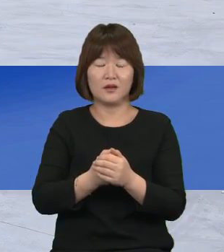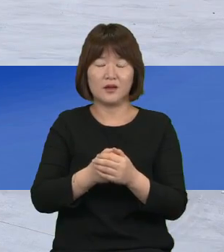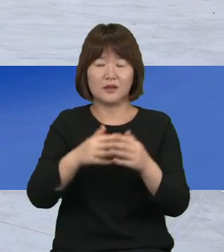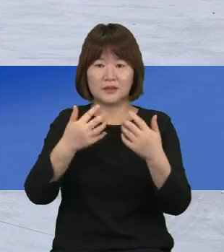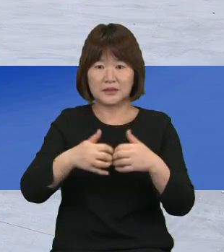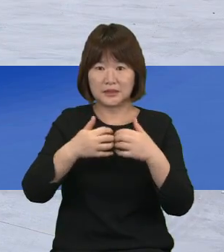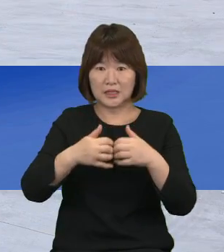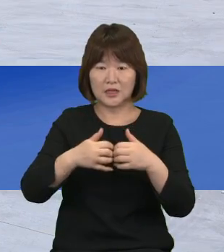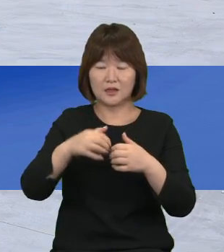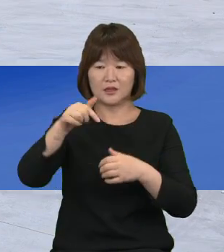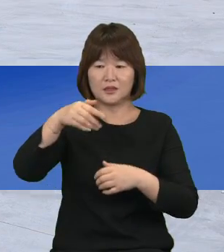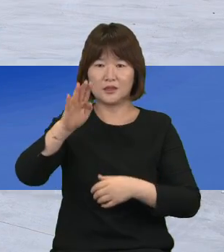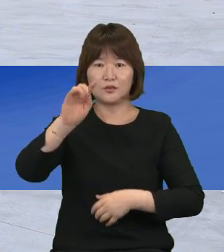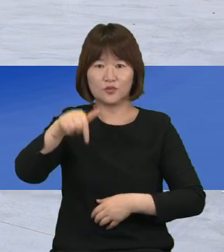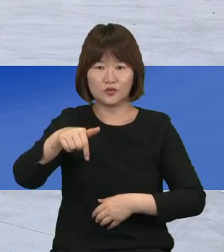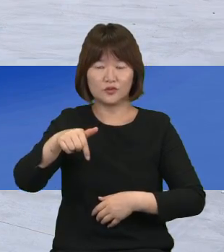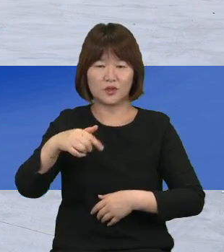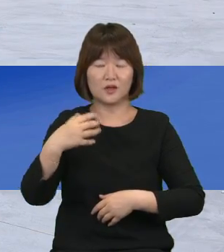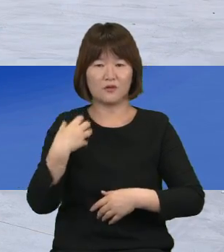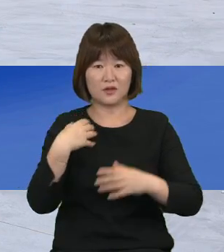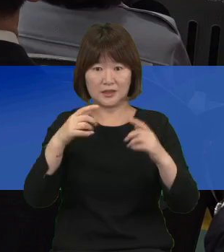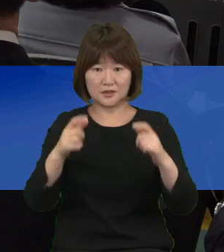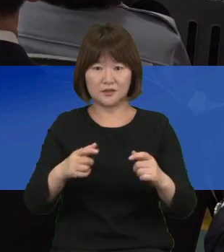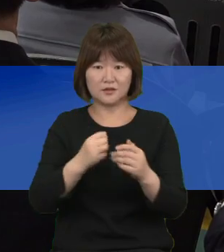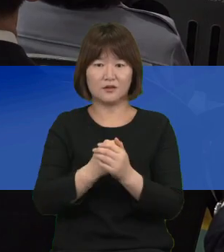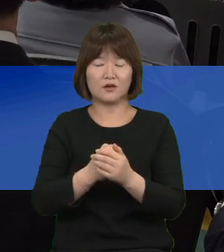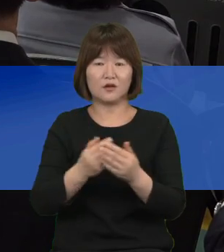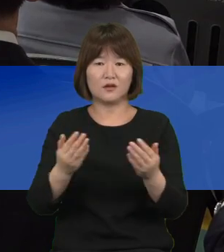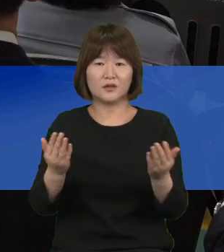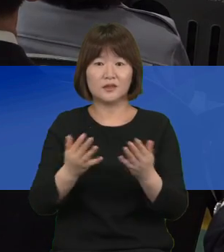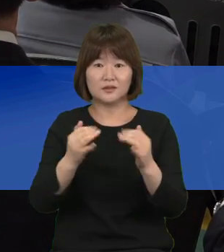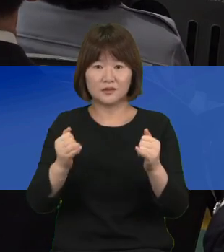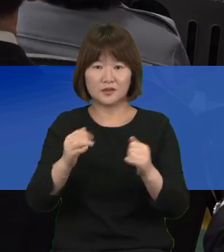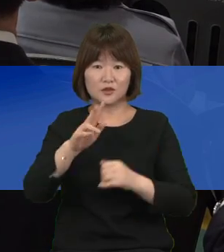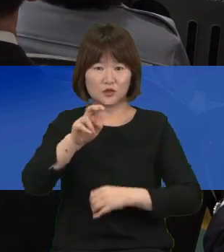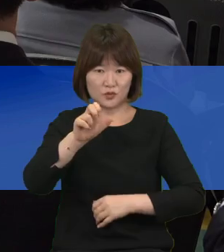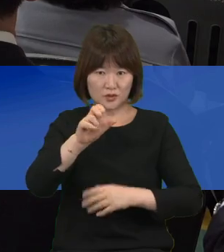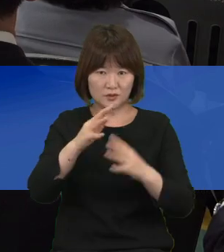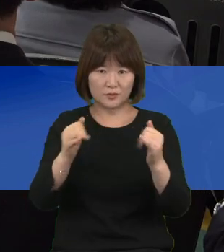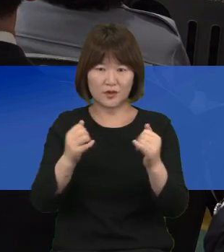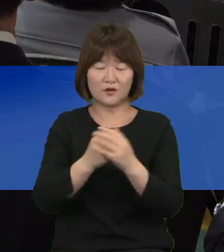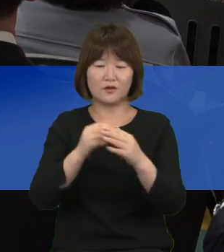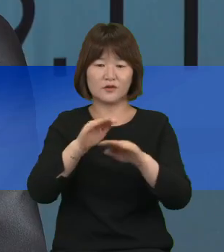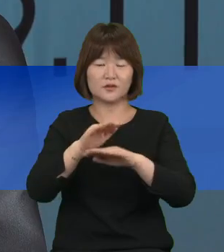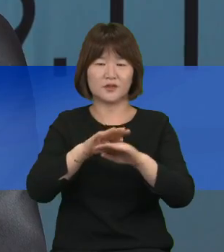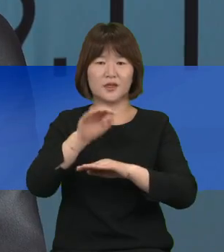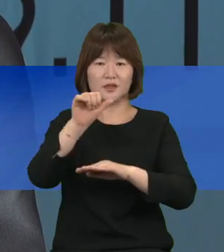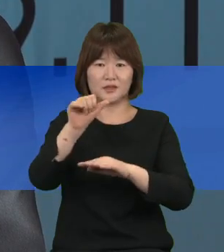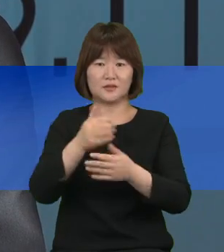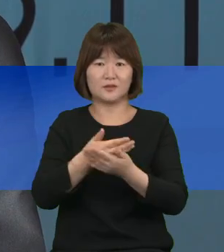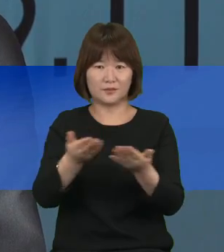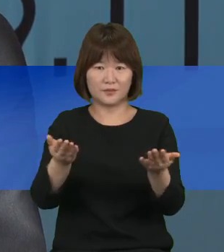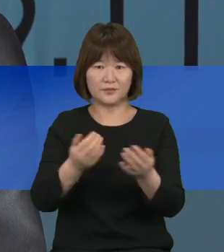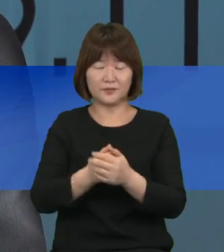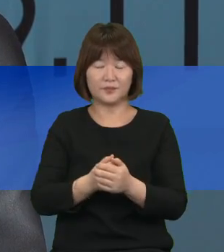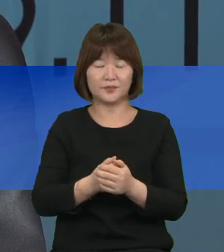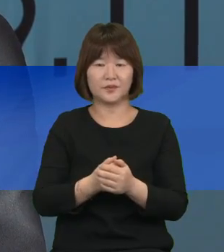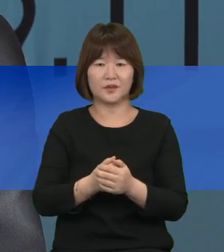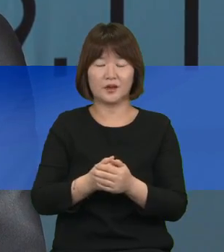안전센터는 기계와 기북, 죽장면이 관할 구역이며 소방대원 25명과 소방차량 5대가